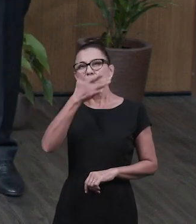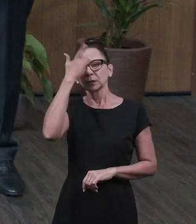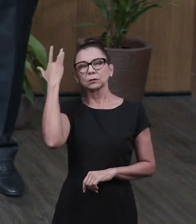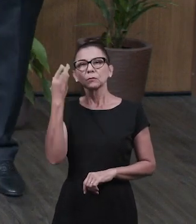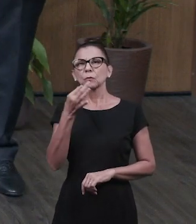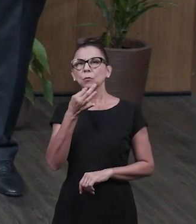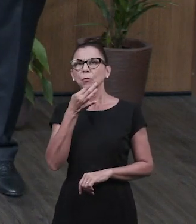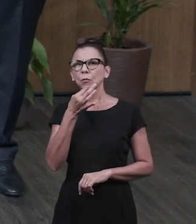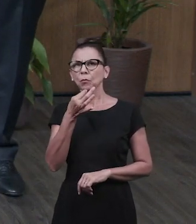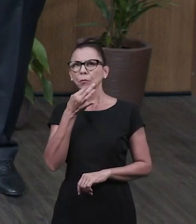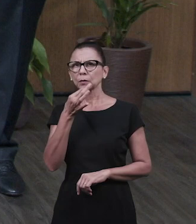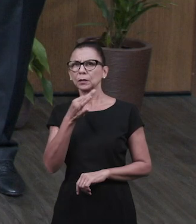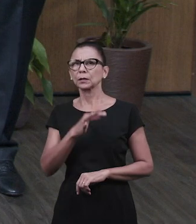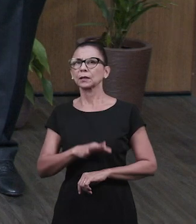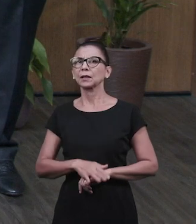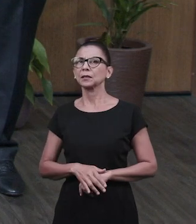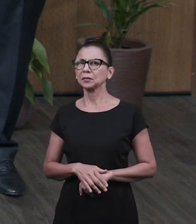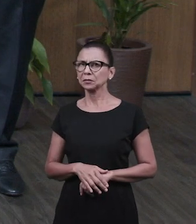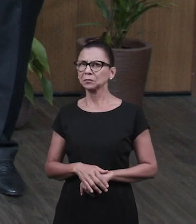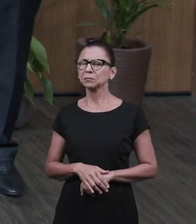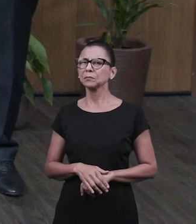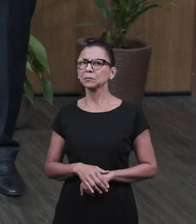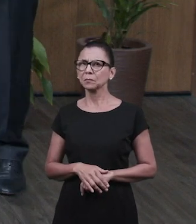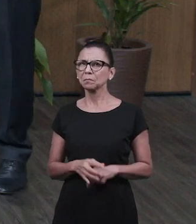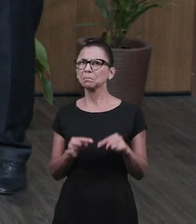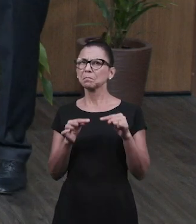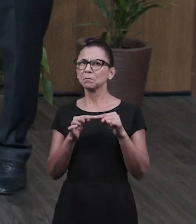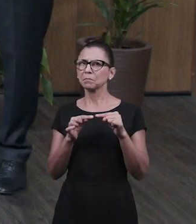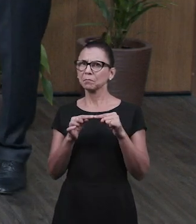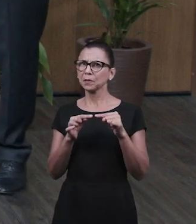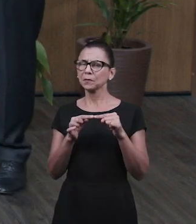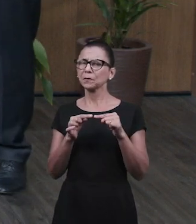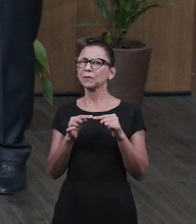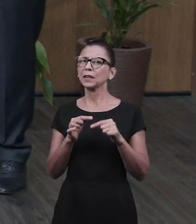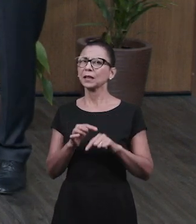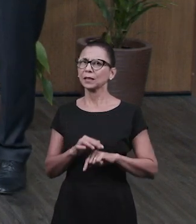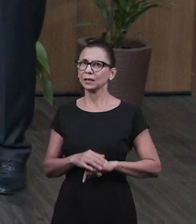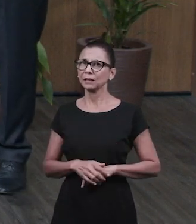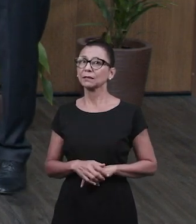commentaire très approprié qui